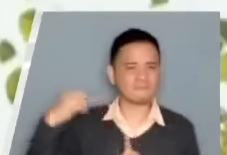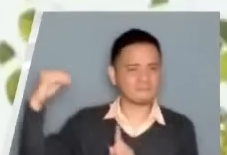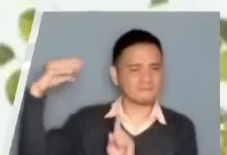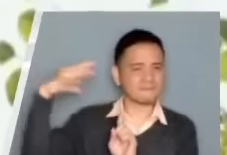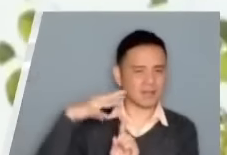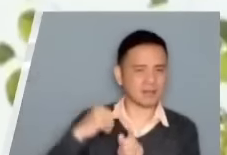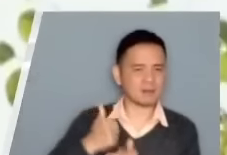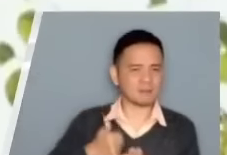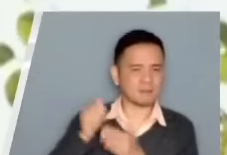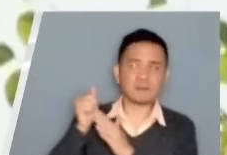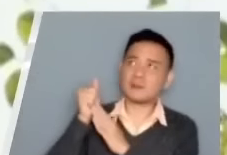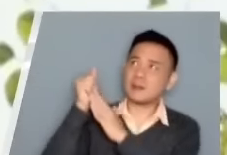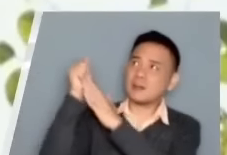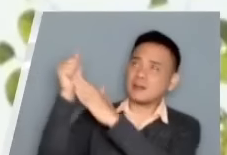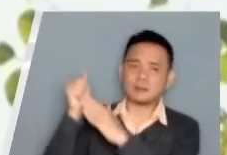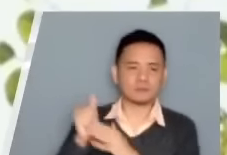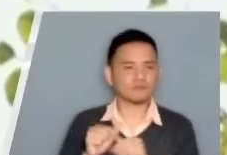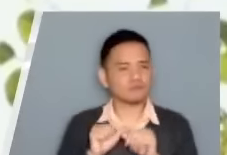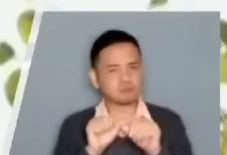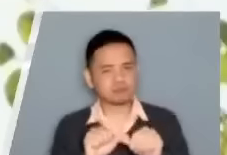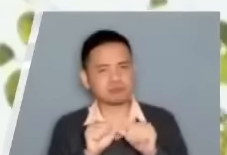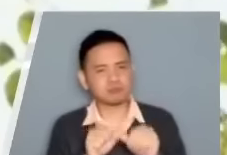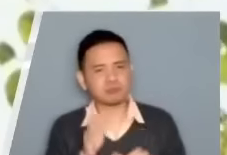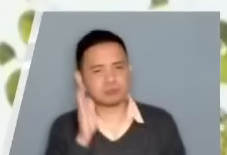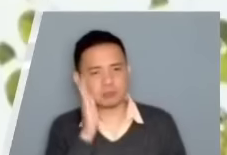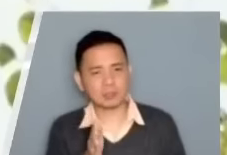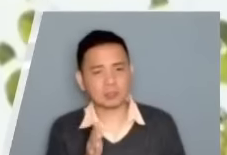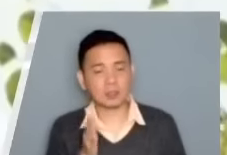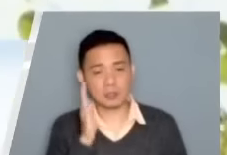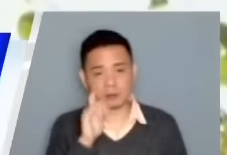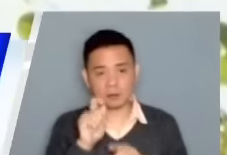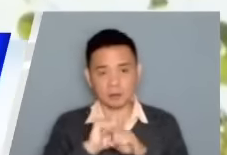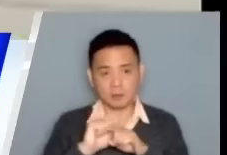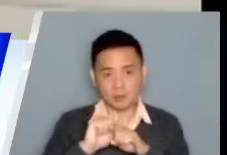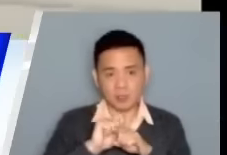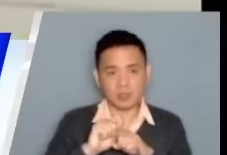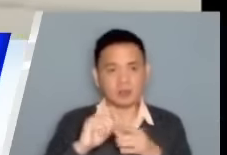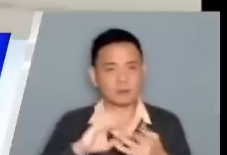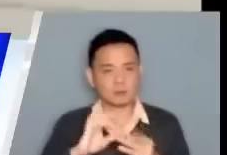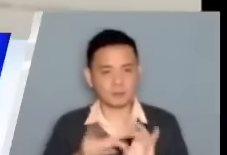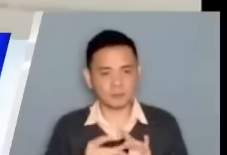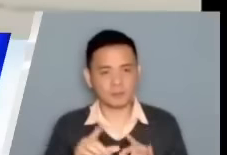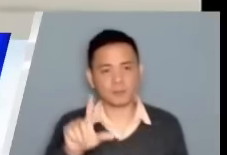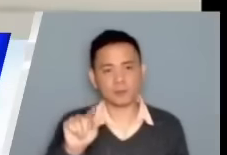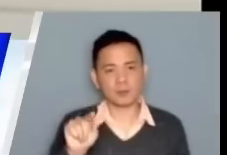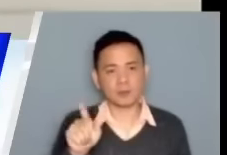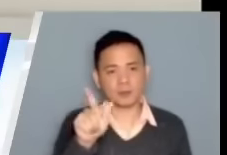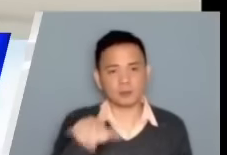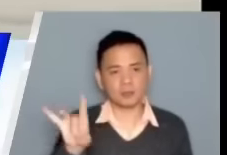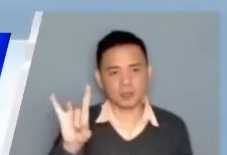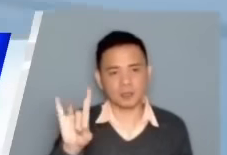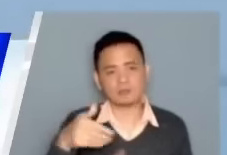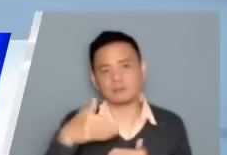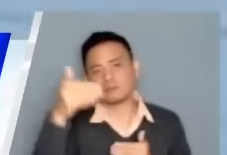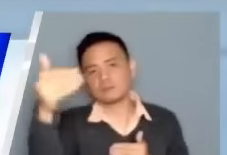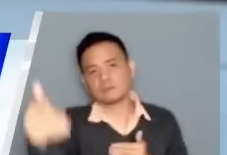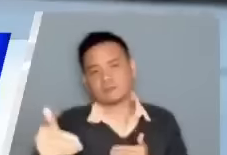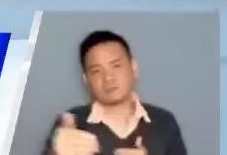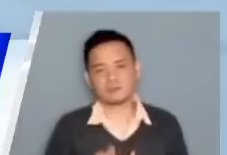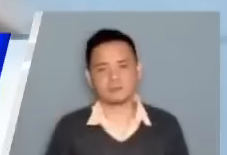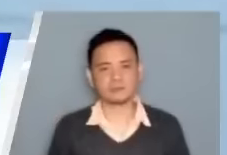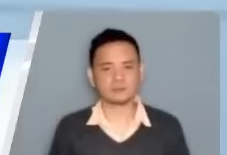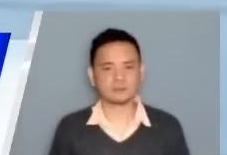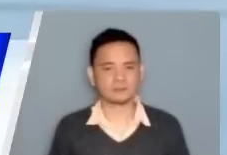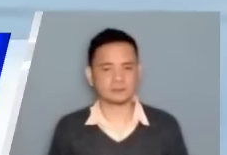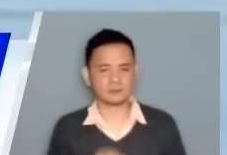titigil Syempre gusto ko pa p mag um Olympics sa 2028 malaki ang pasasalamat ni yulo sa iba't ibang sumuporta